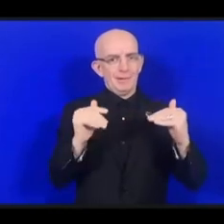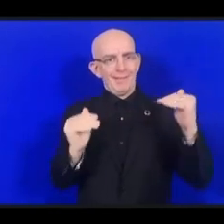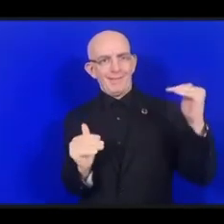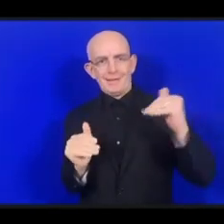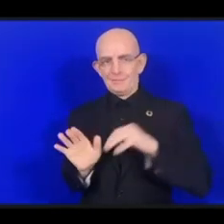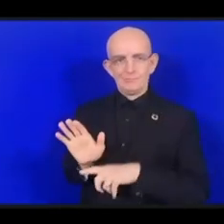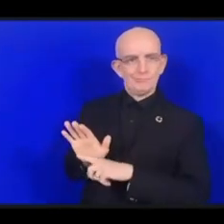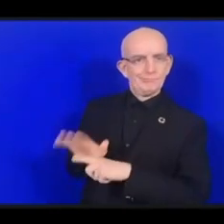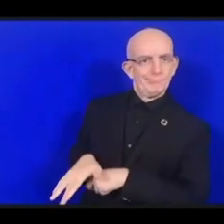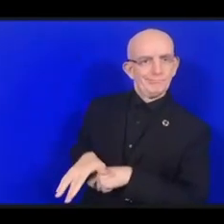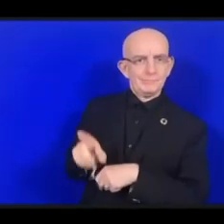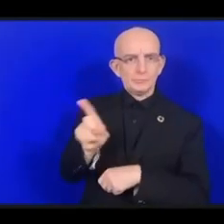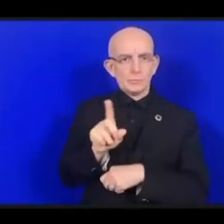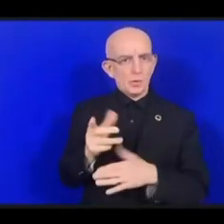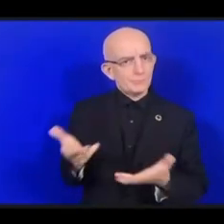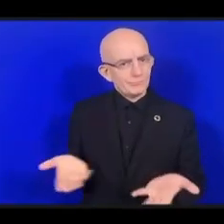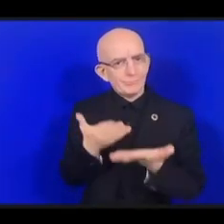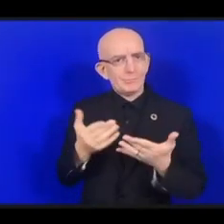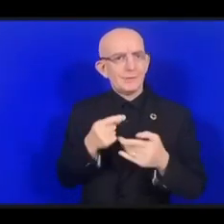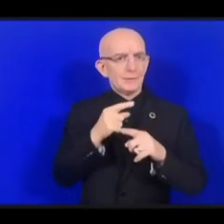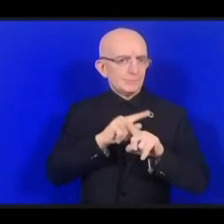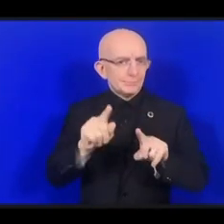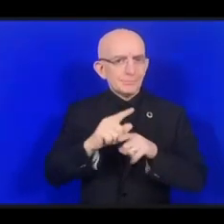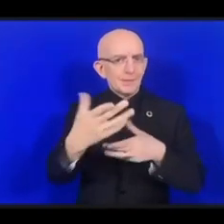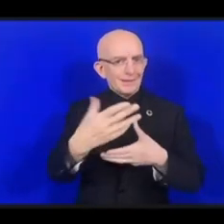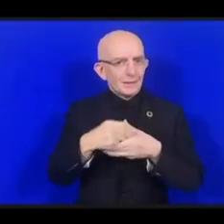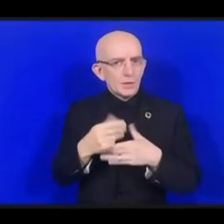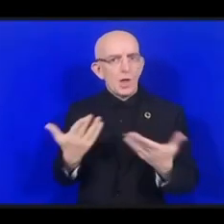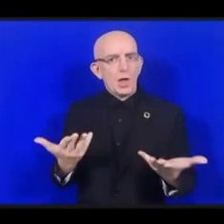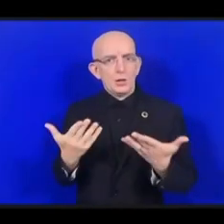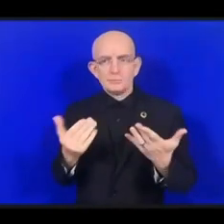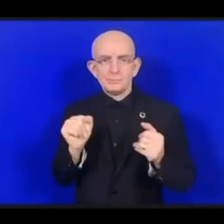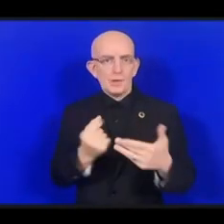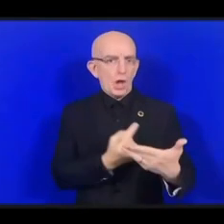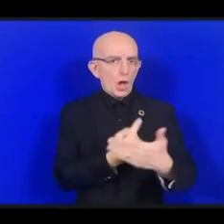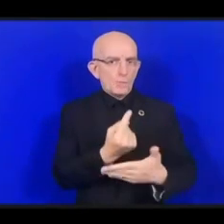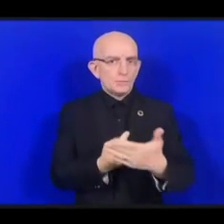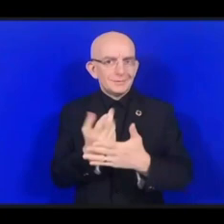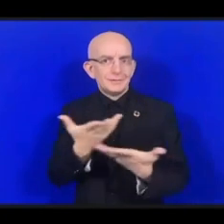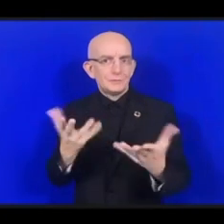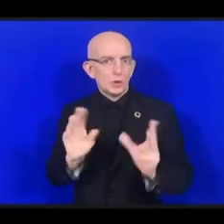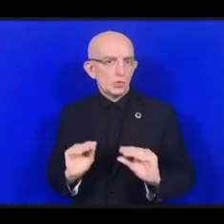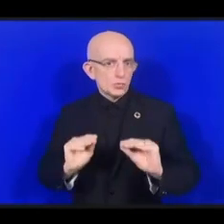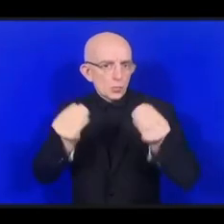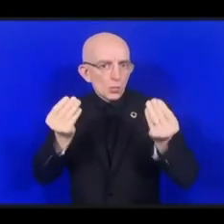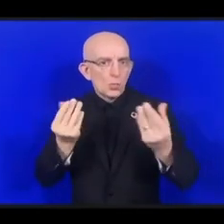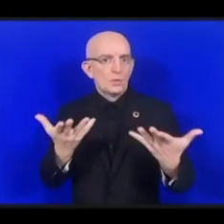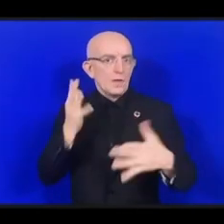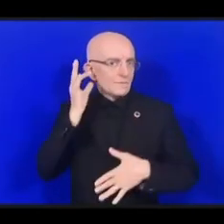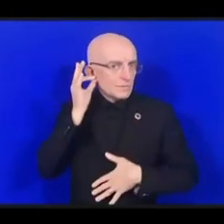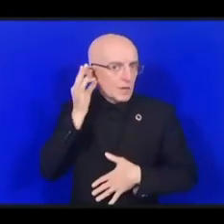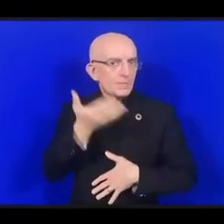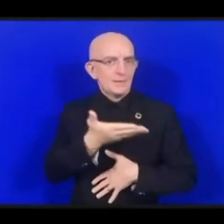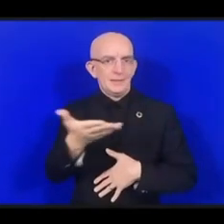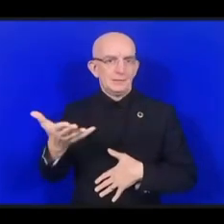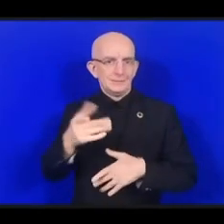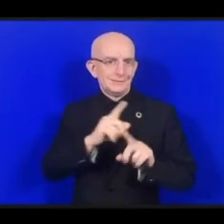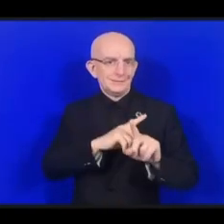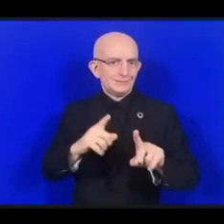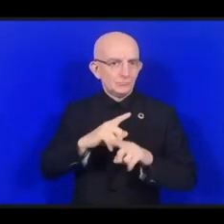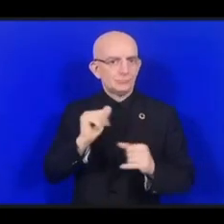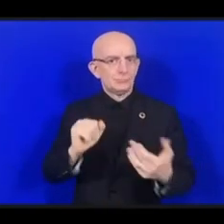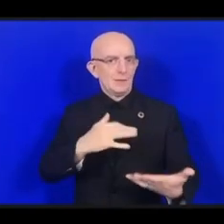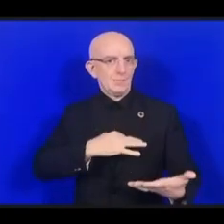性，我们这些性别的观点要纳入主流。我们还要继续在议会当中